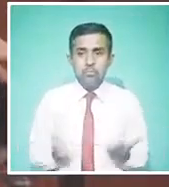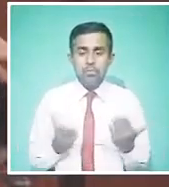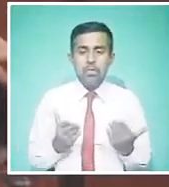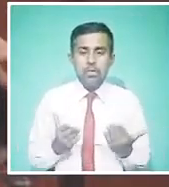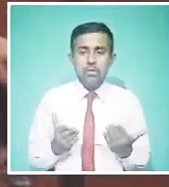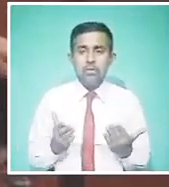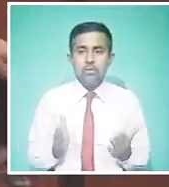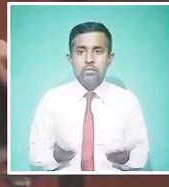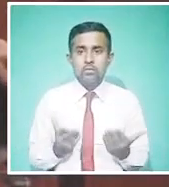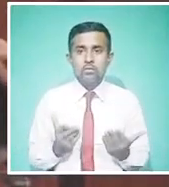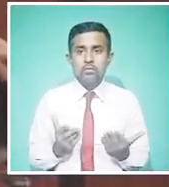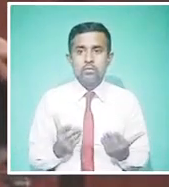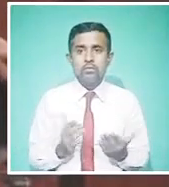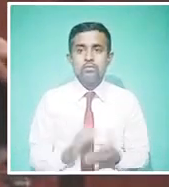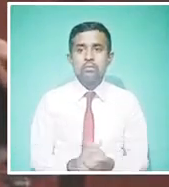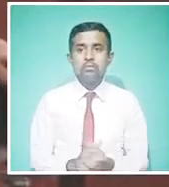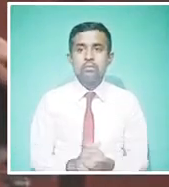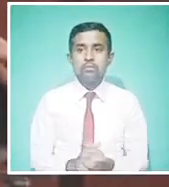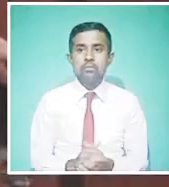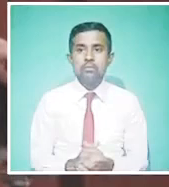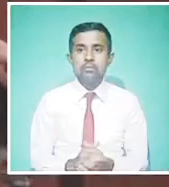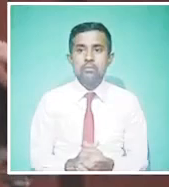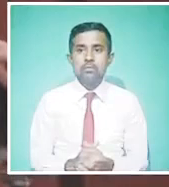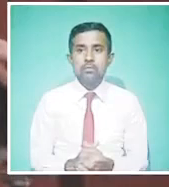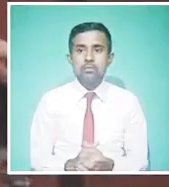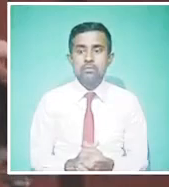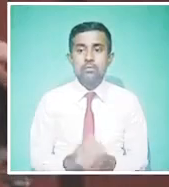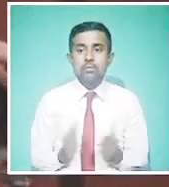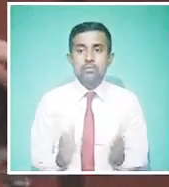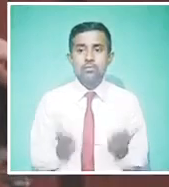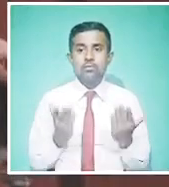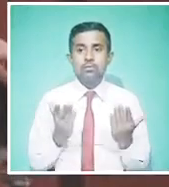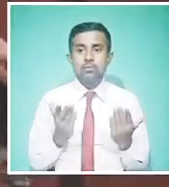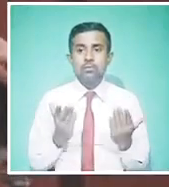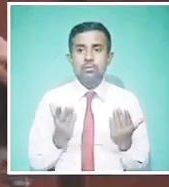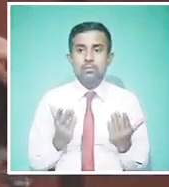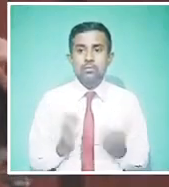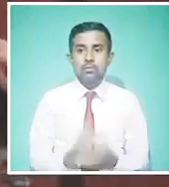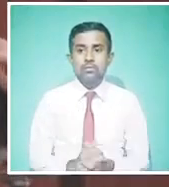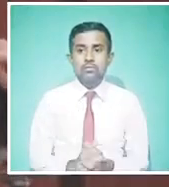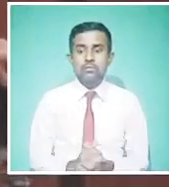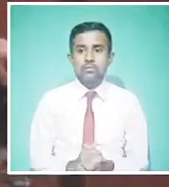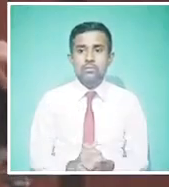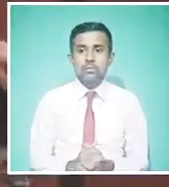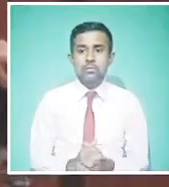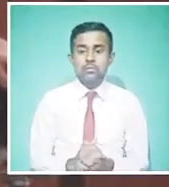கூட, தேர்தல் நிச்சயமாக ஒரு ஜனநாயக நாட்டிலே ஒரு முதுகெலும்பாக,